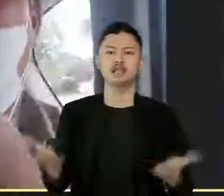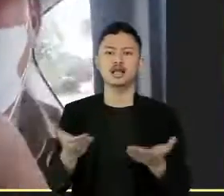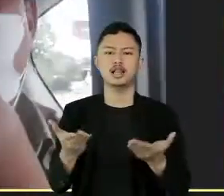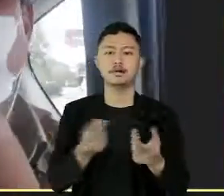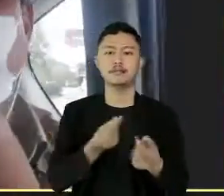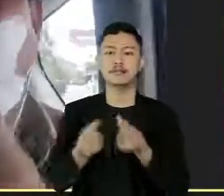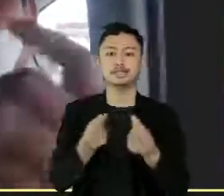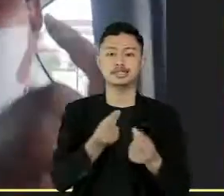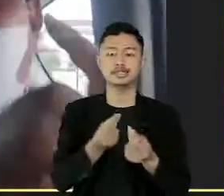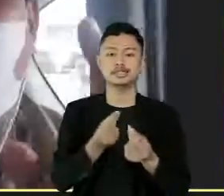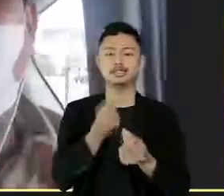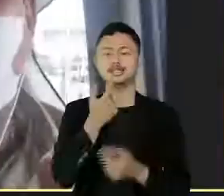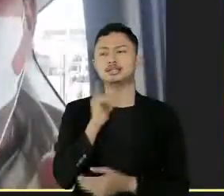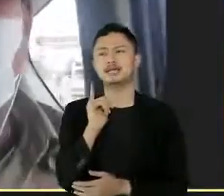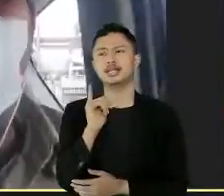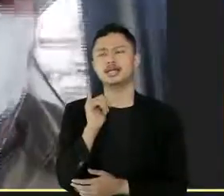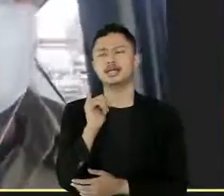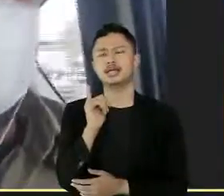bukan bisnis